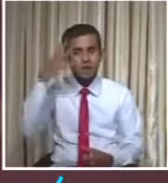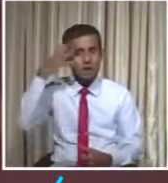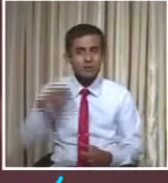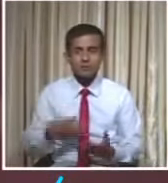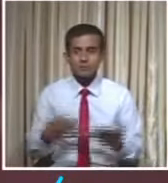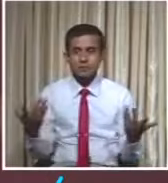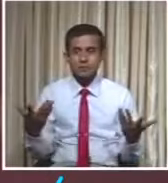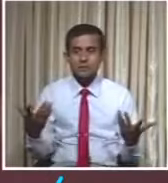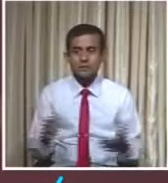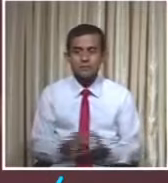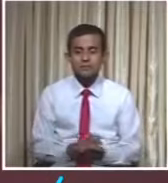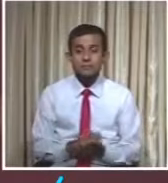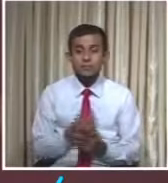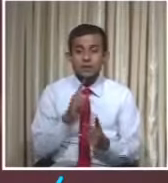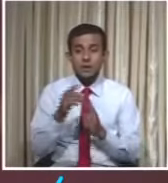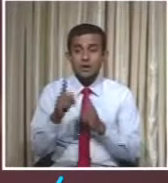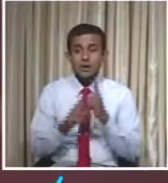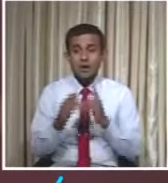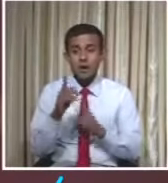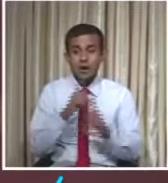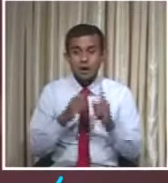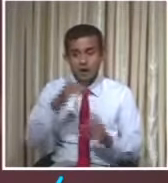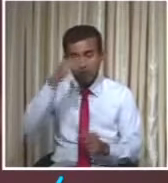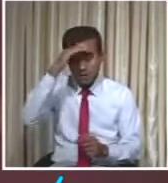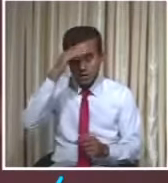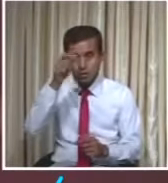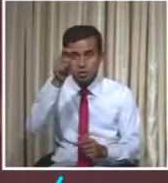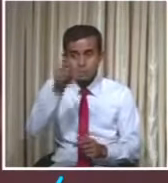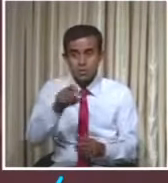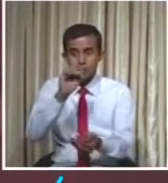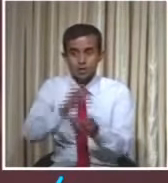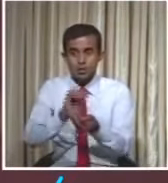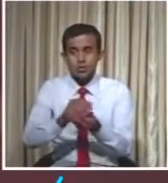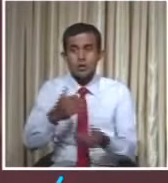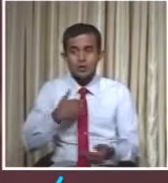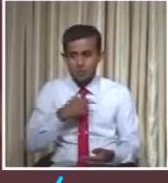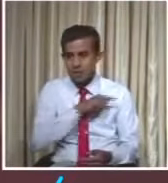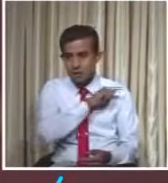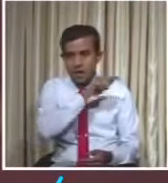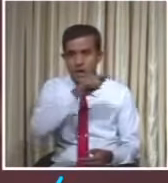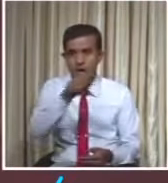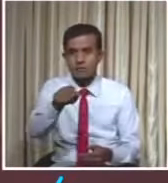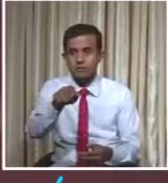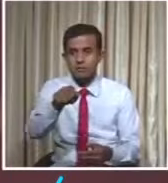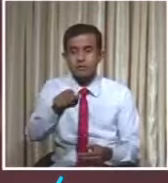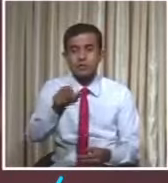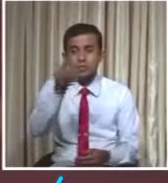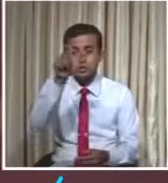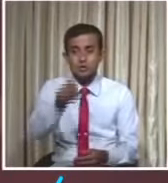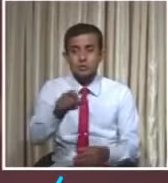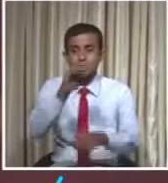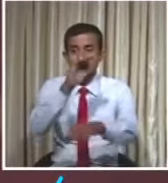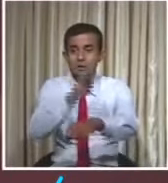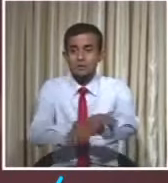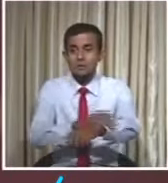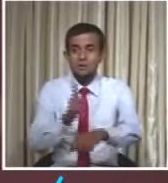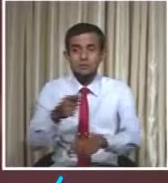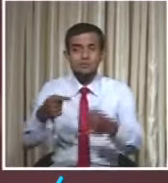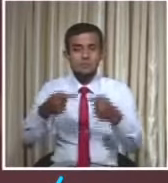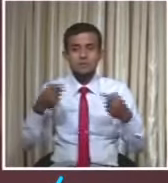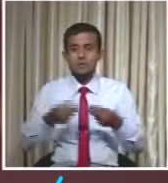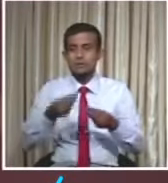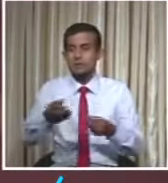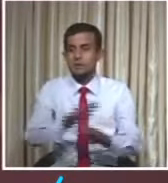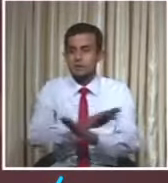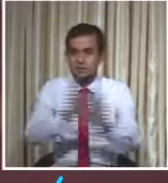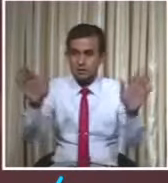අපිට. එයින කරු කතානායකතුමනි ඔබතුමාව රකින්න අපි මම ආවේ කිසිසේත්ම ඔබතුමාට අතක් තියන්න මේ විපක්ෂයට අපි ඉඩ දෙන්නේ නැහැ